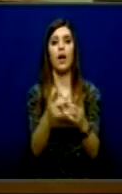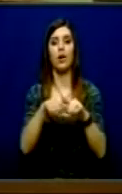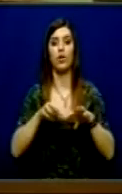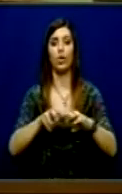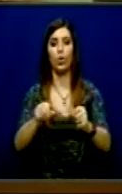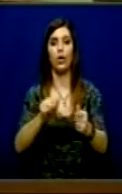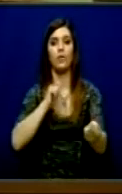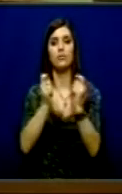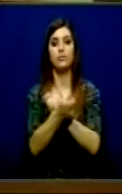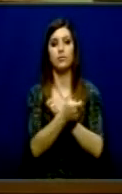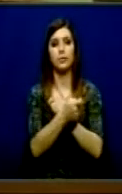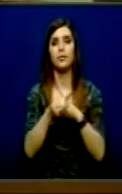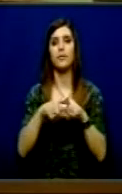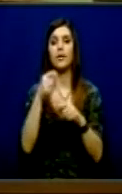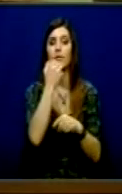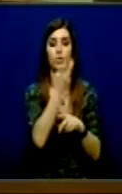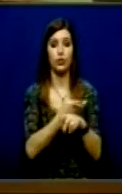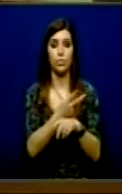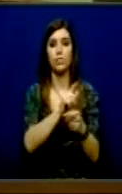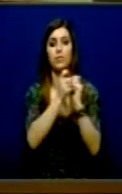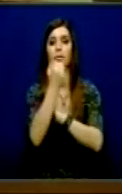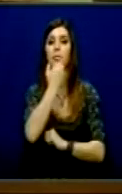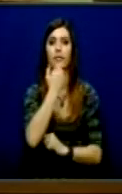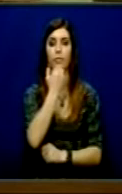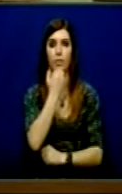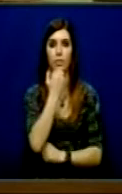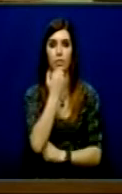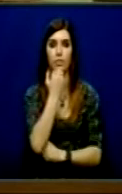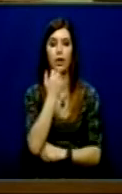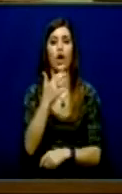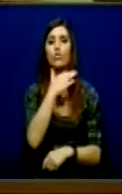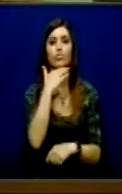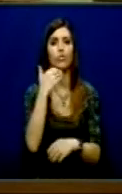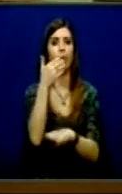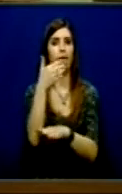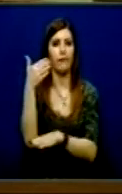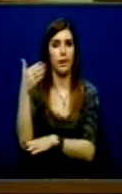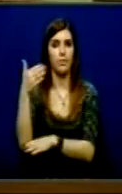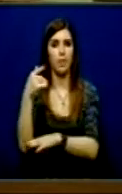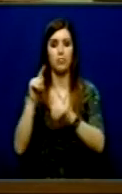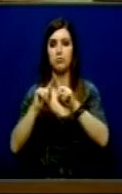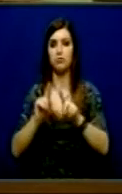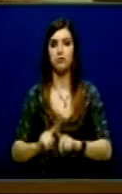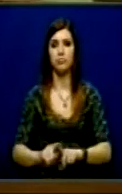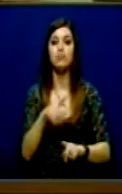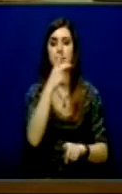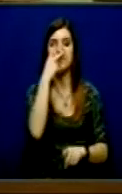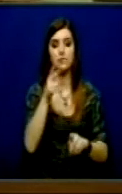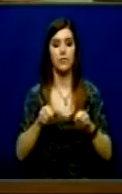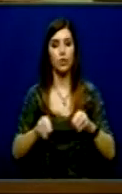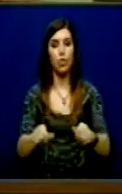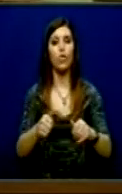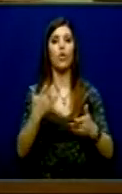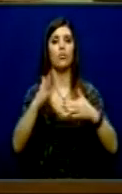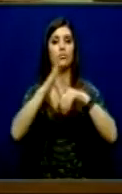pronës shoqërore në atë private. Ndërmarrje të shumta shoqërore, e që në vete përfshin asete të ndryshme, qoftë tokë, objekte të ndërtuara,